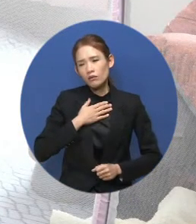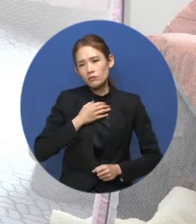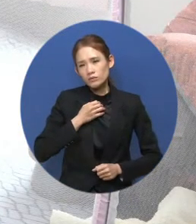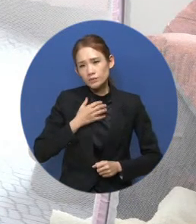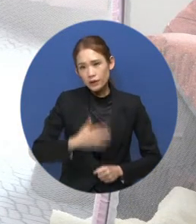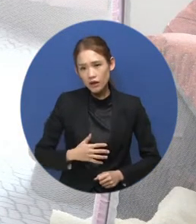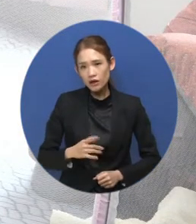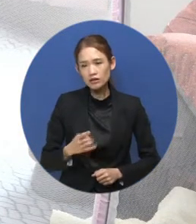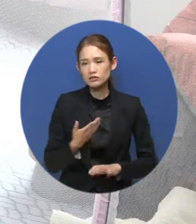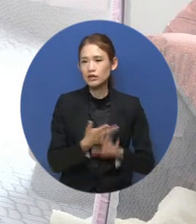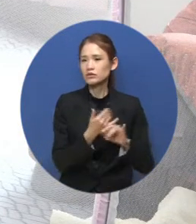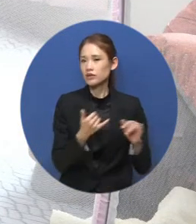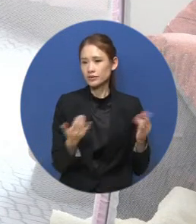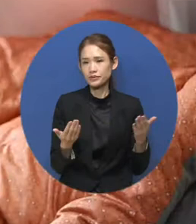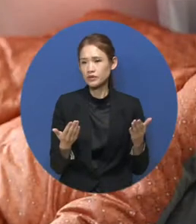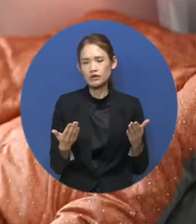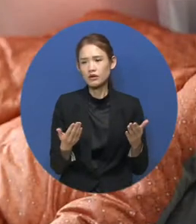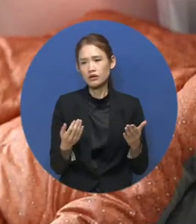남의 일 같지가 않고